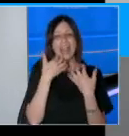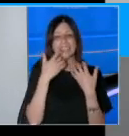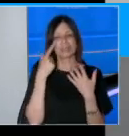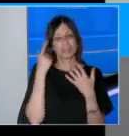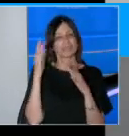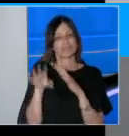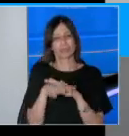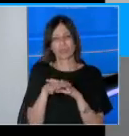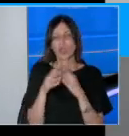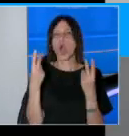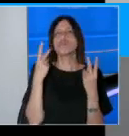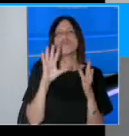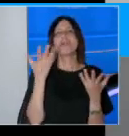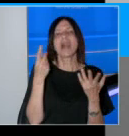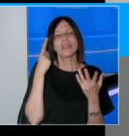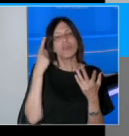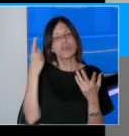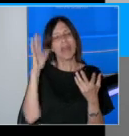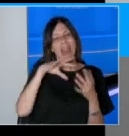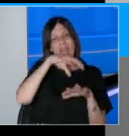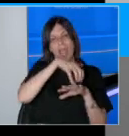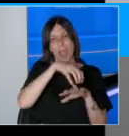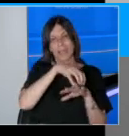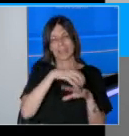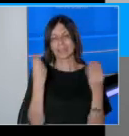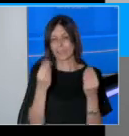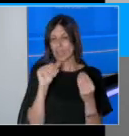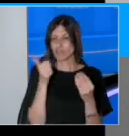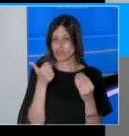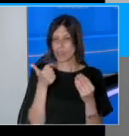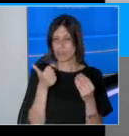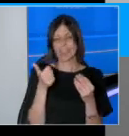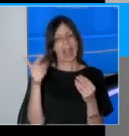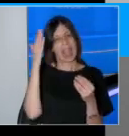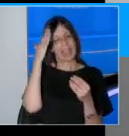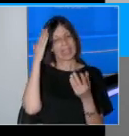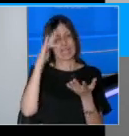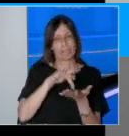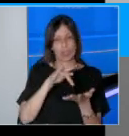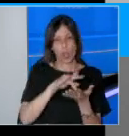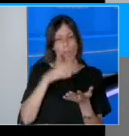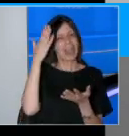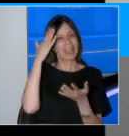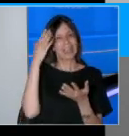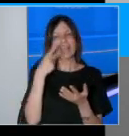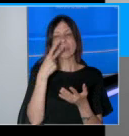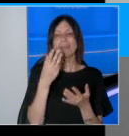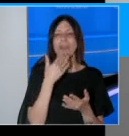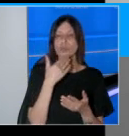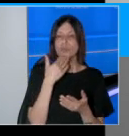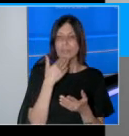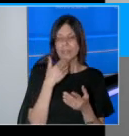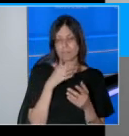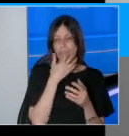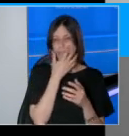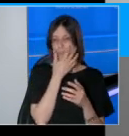הבית, על השאלה הפוליטית הנוכחית, קודם כל להכיר את המקום, להכיר את ההיבט היהודי שבו באופן